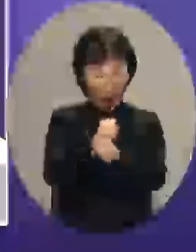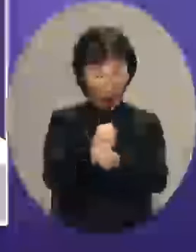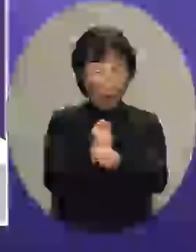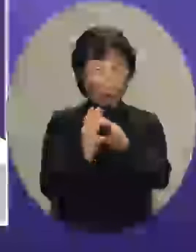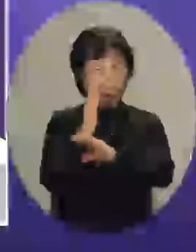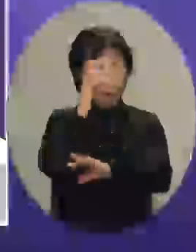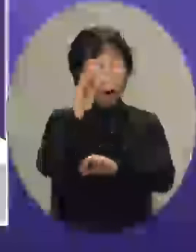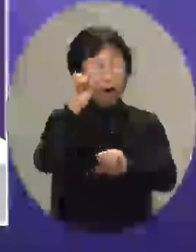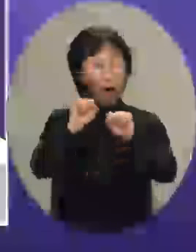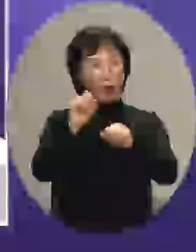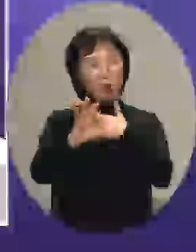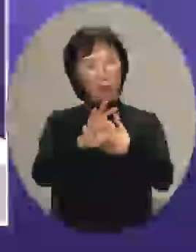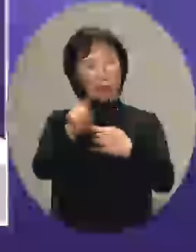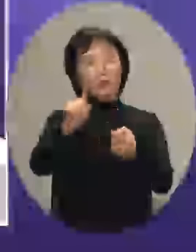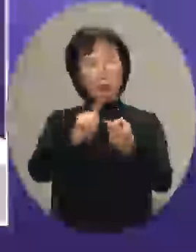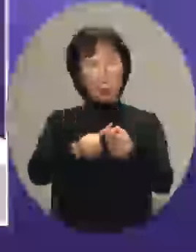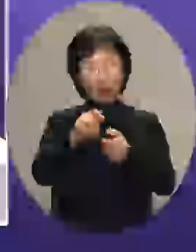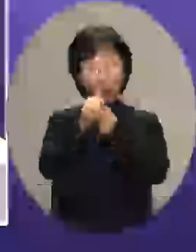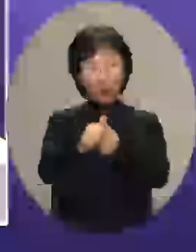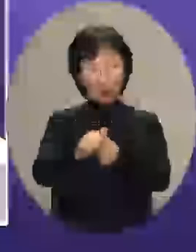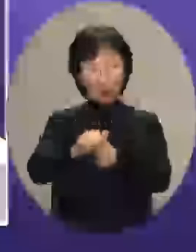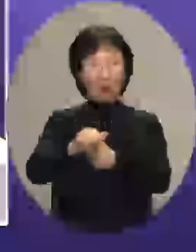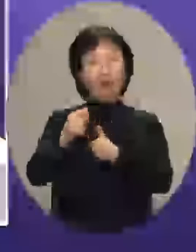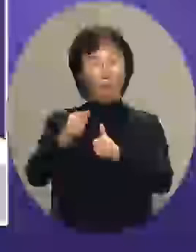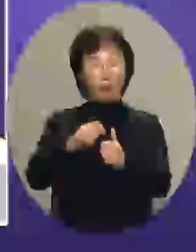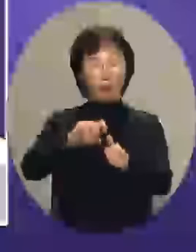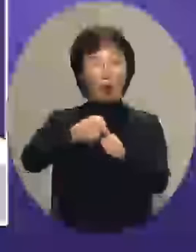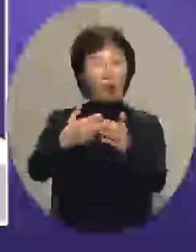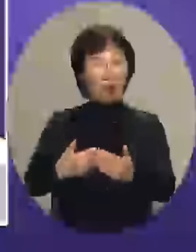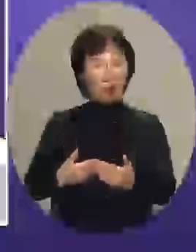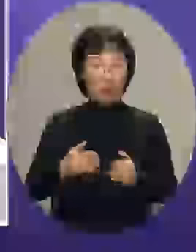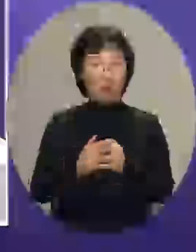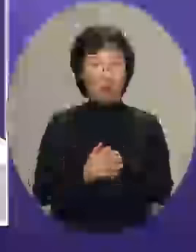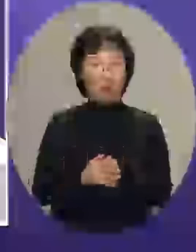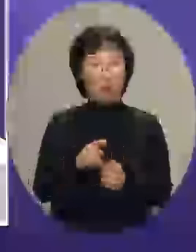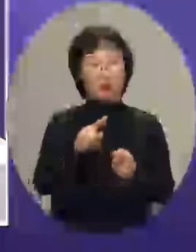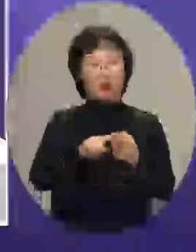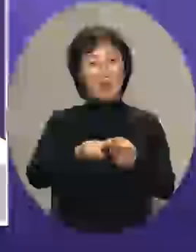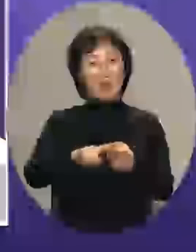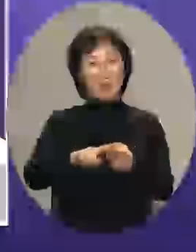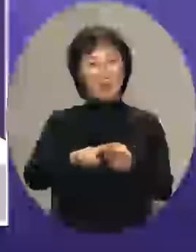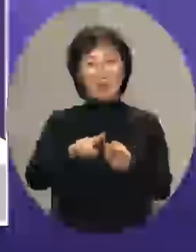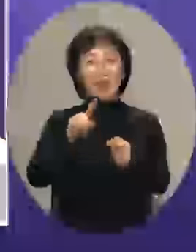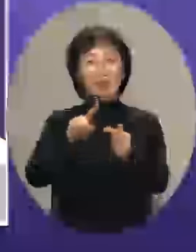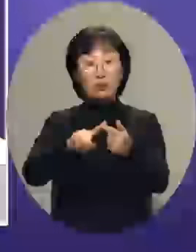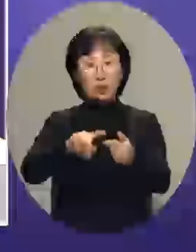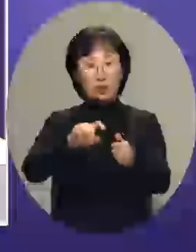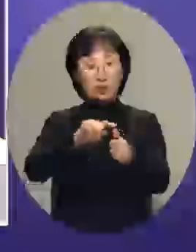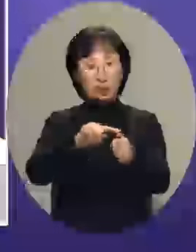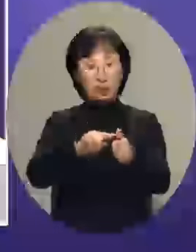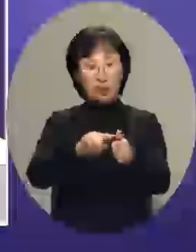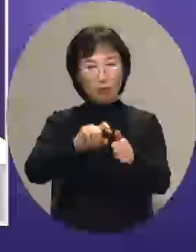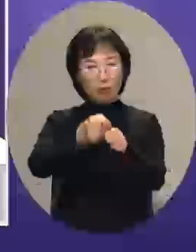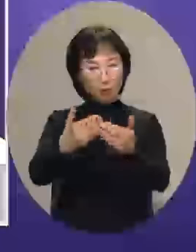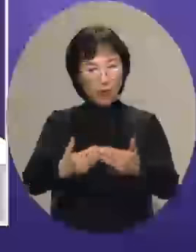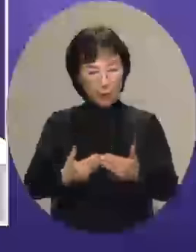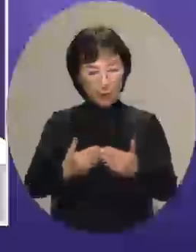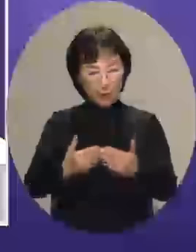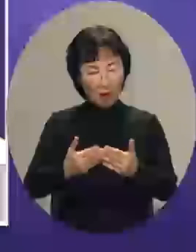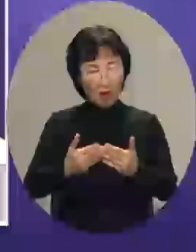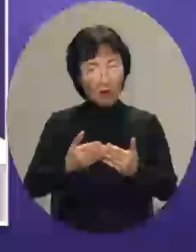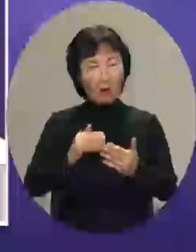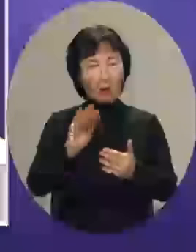대해서도 비판받아야죠. 이 정권은 벌을 받아 마땅한 사람들은 공천받거나 또 도피를